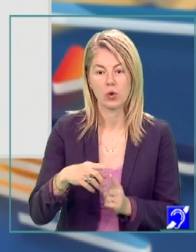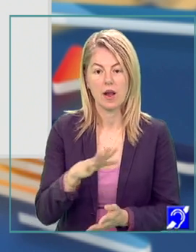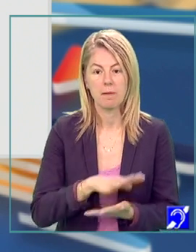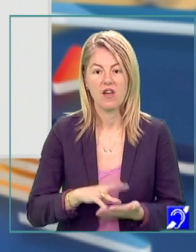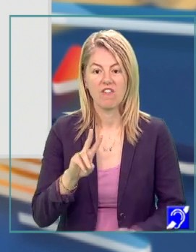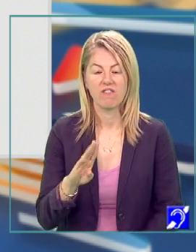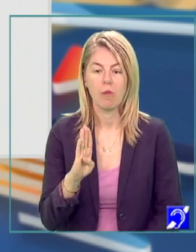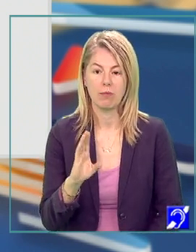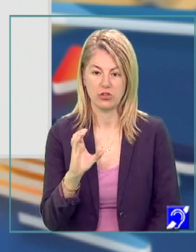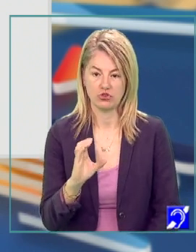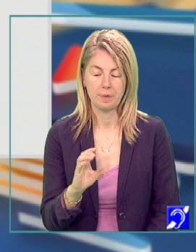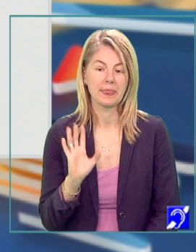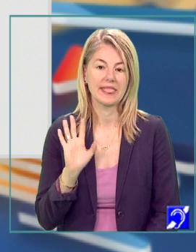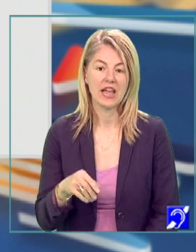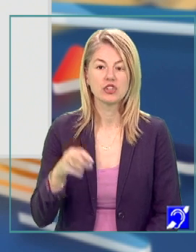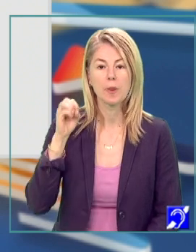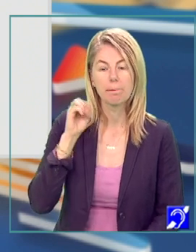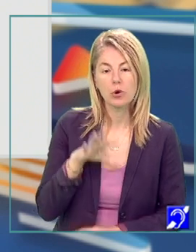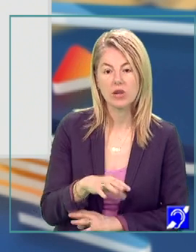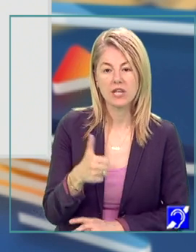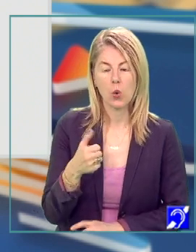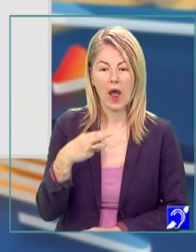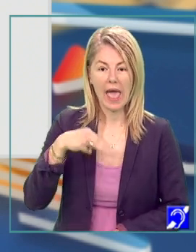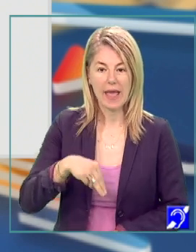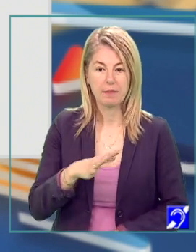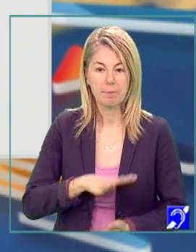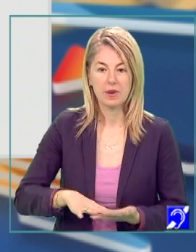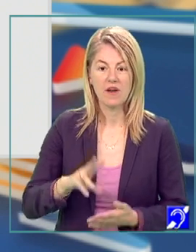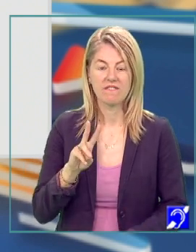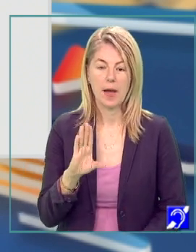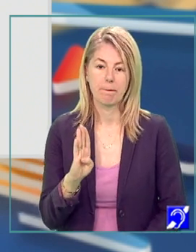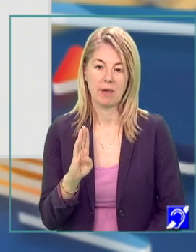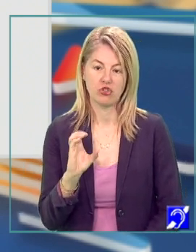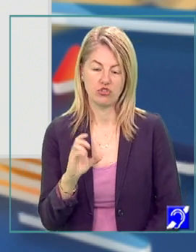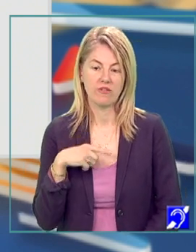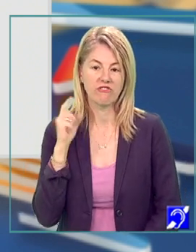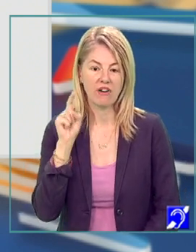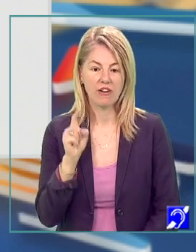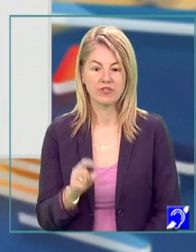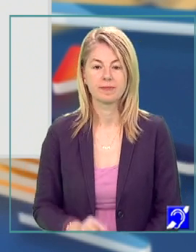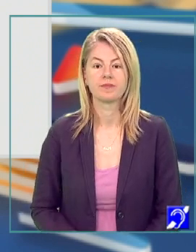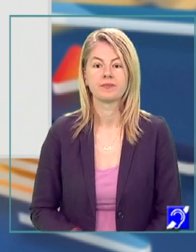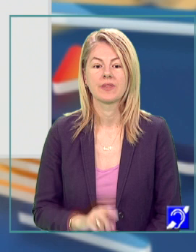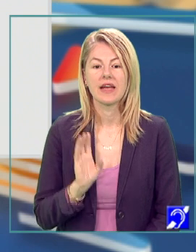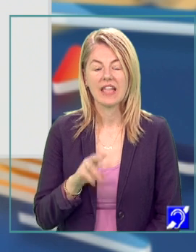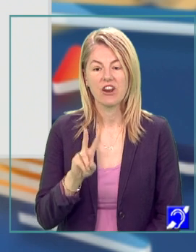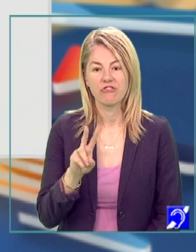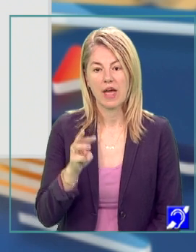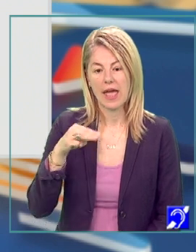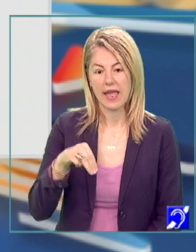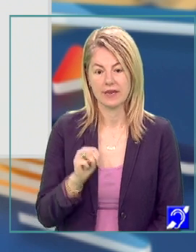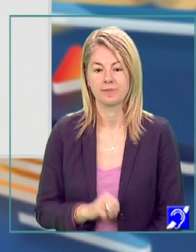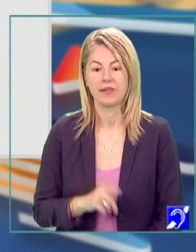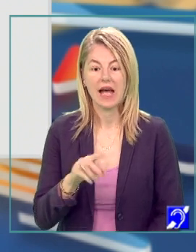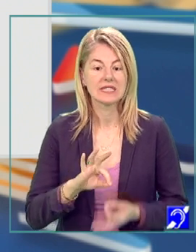planul VBC, deci proiecția lui AM pe planul VBC va fi chiar VM.